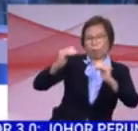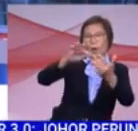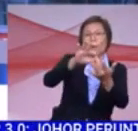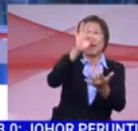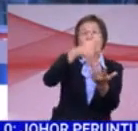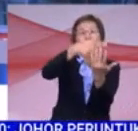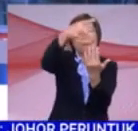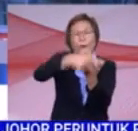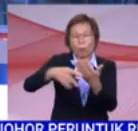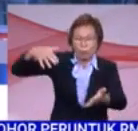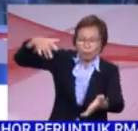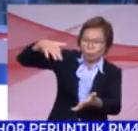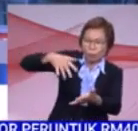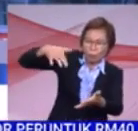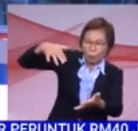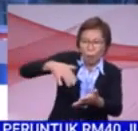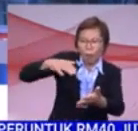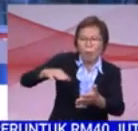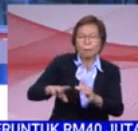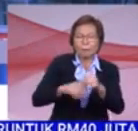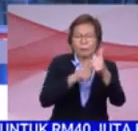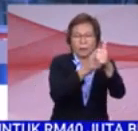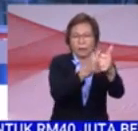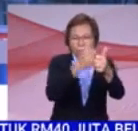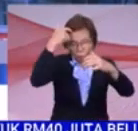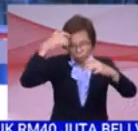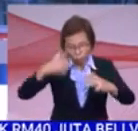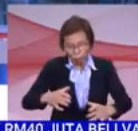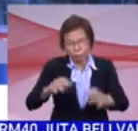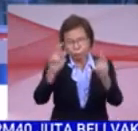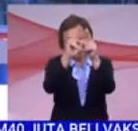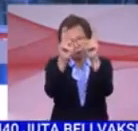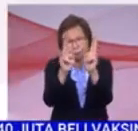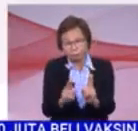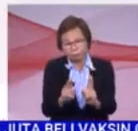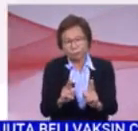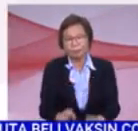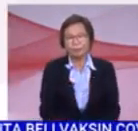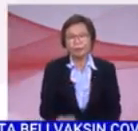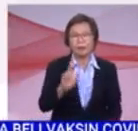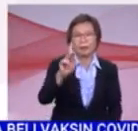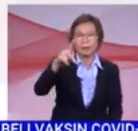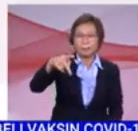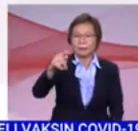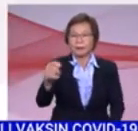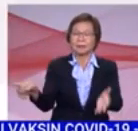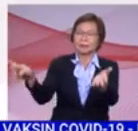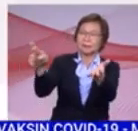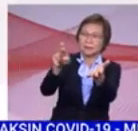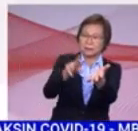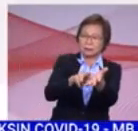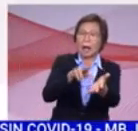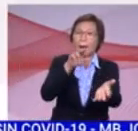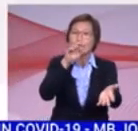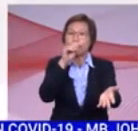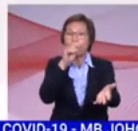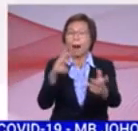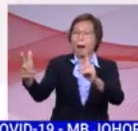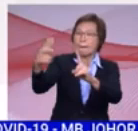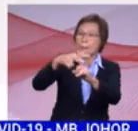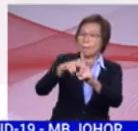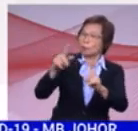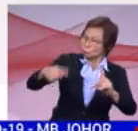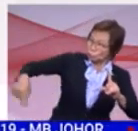pilihan program pengajian berdasarkan keputusan peperiksaan mereka. KPT dalam kenyataan hari ini berkata pemohon